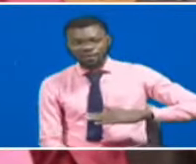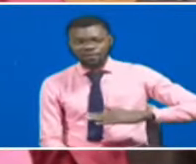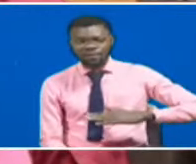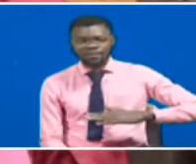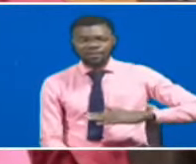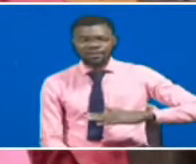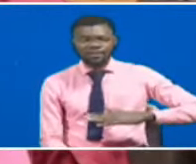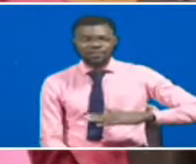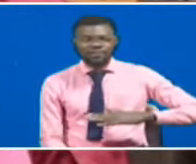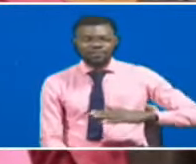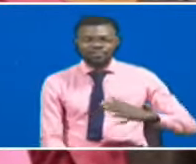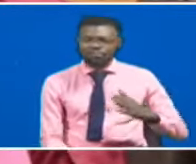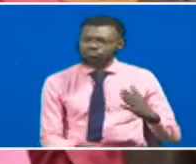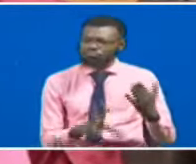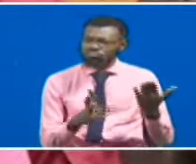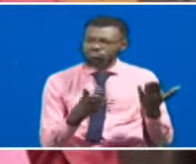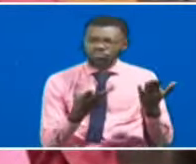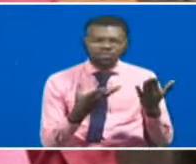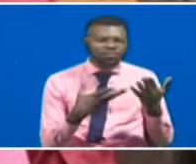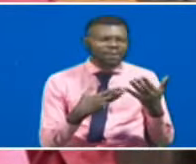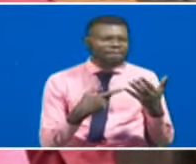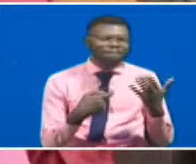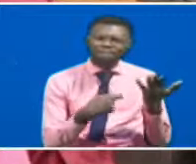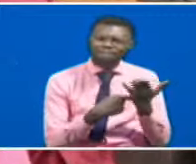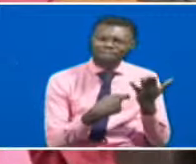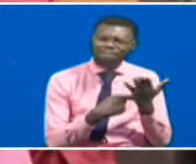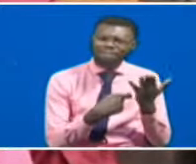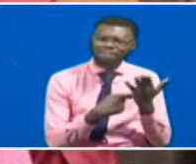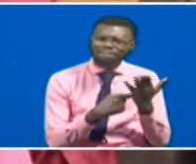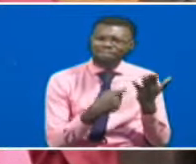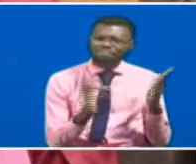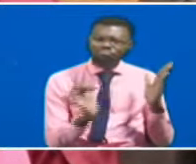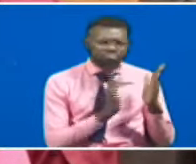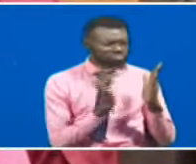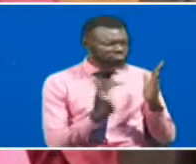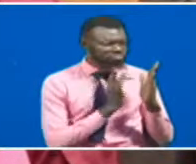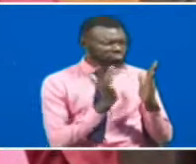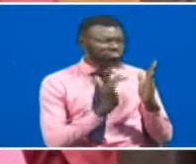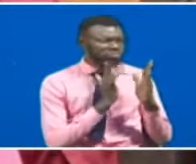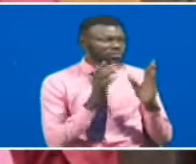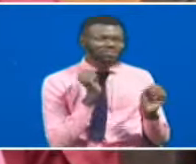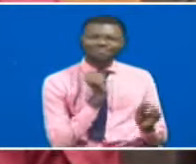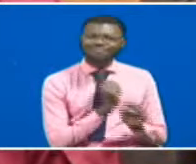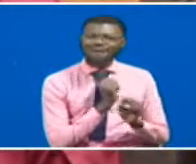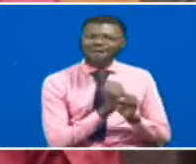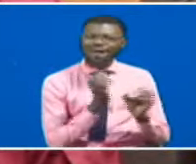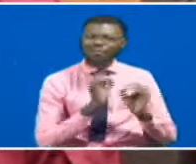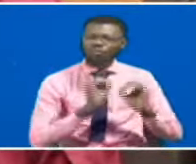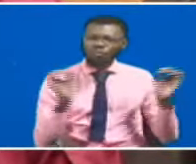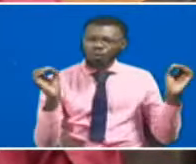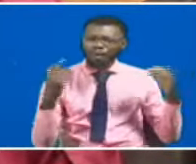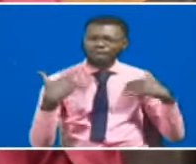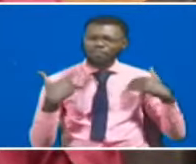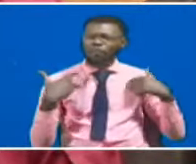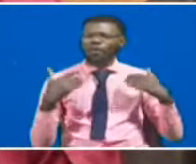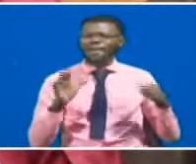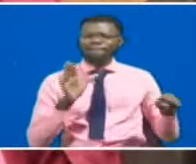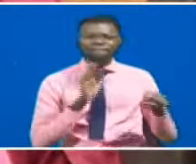tukiambiwa kwamba mashine imeharibika, haifanyi, imekataa kuchukua pini. Watu wamekuja wengi